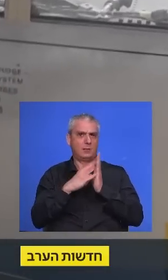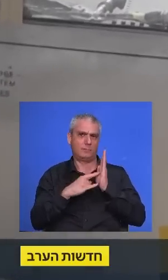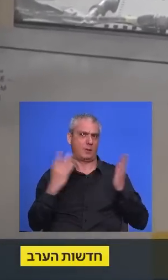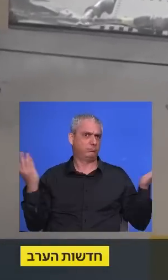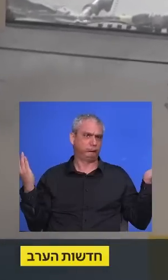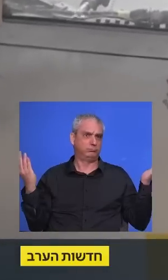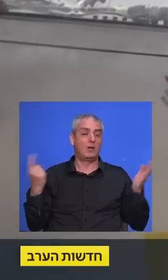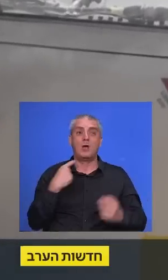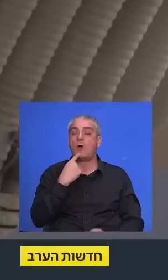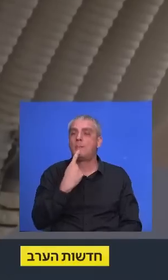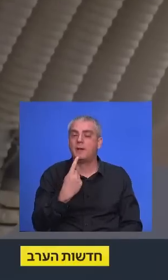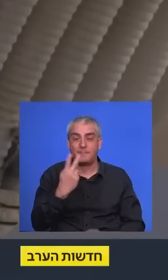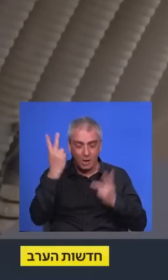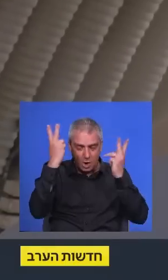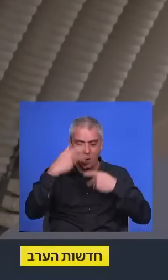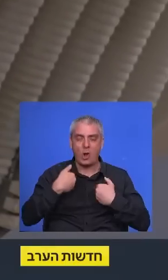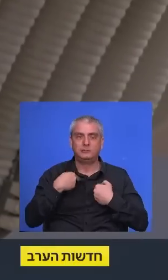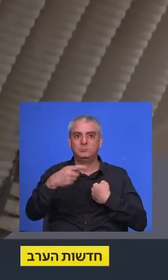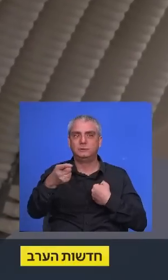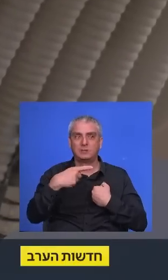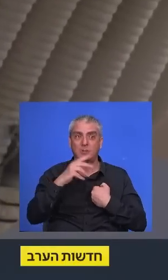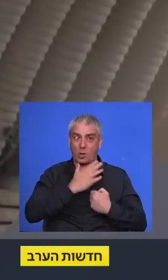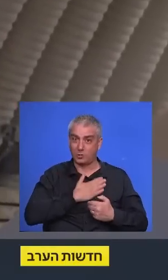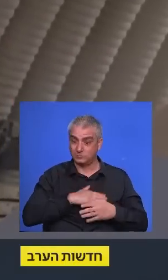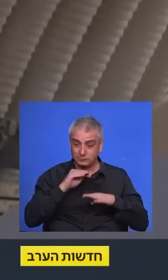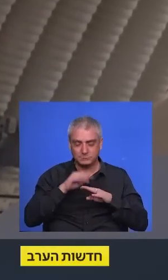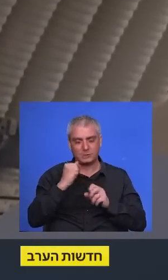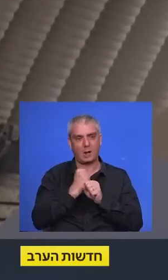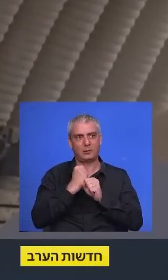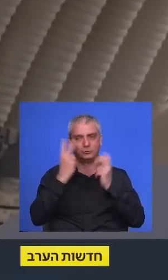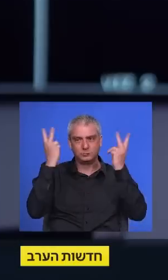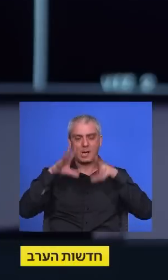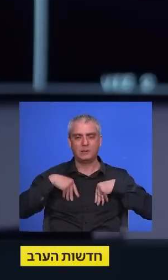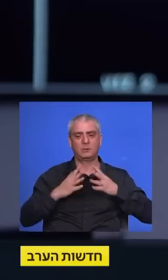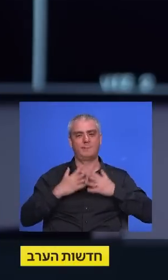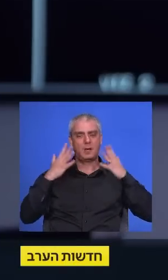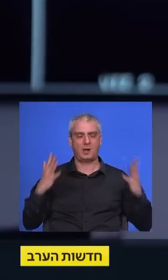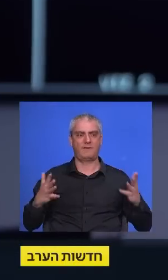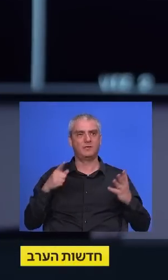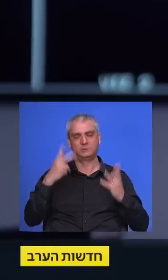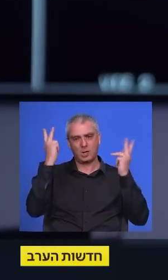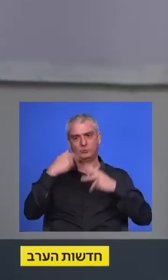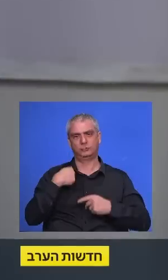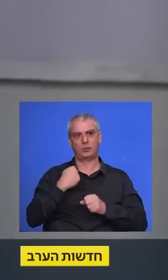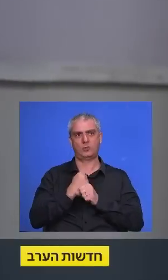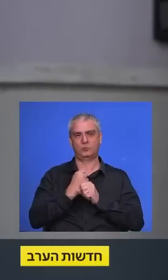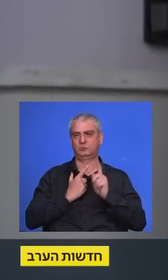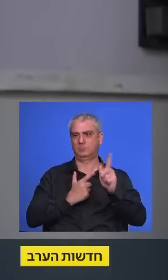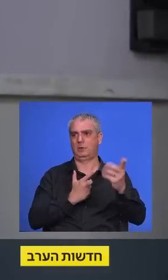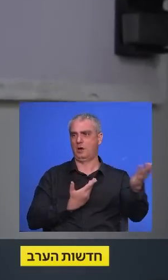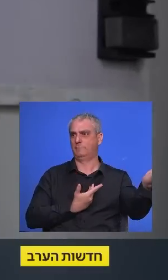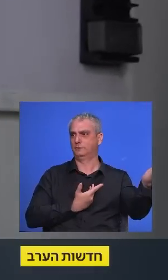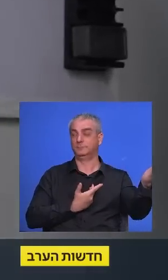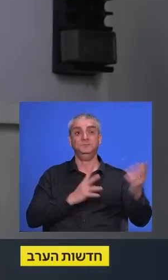הם פשוט אומרים את החוזה הזה, אם רוצים לגעת בו, צריך לעשות אותו בהסכמה רחבה, כי זה החוזה שאנחנו יוצאים איתו לקרב. אם